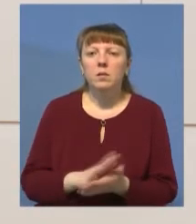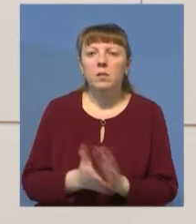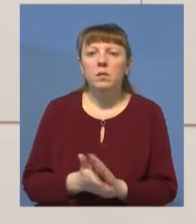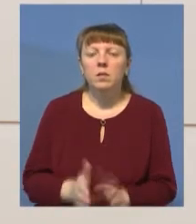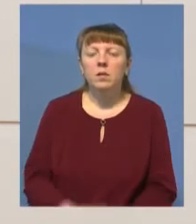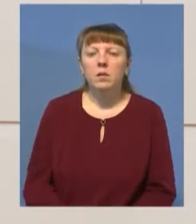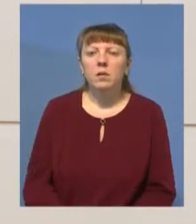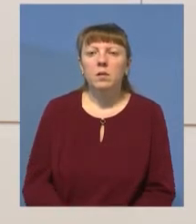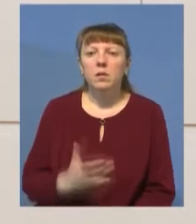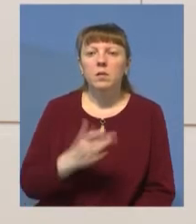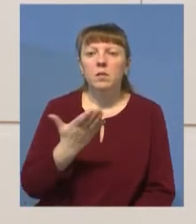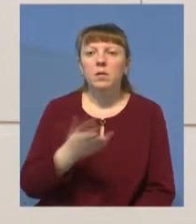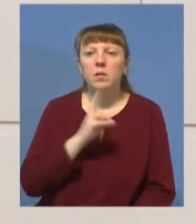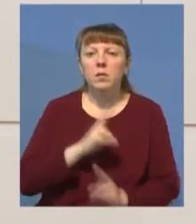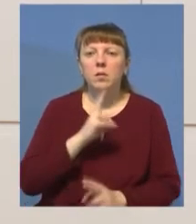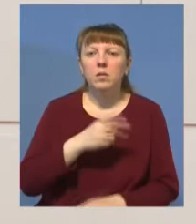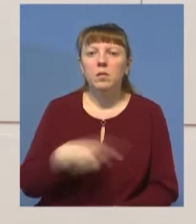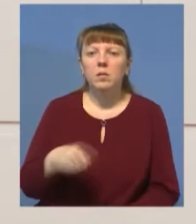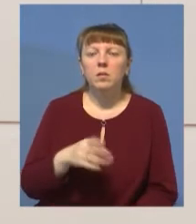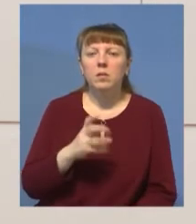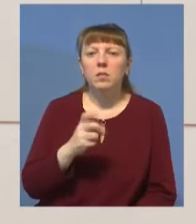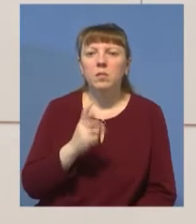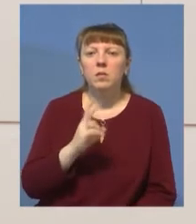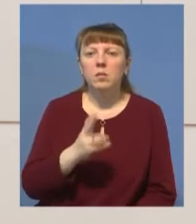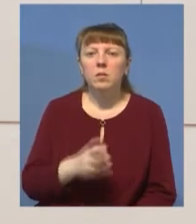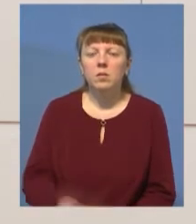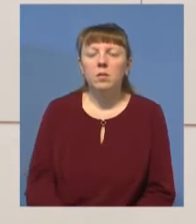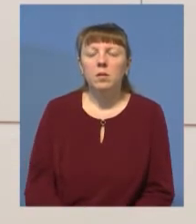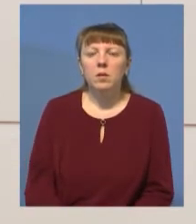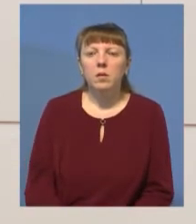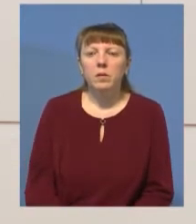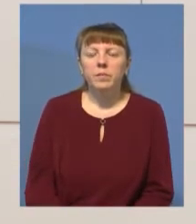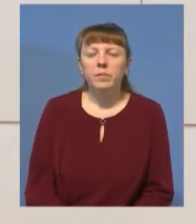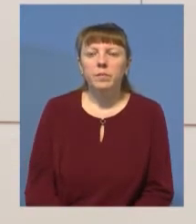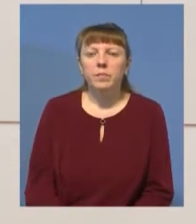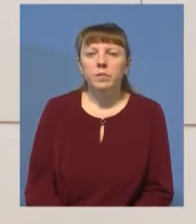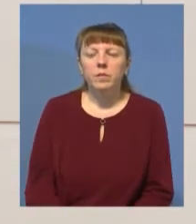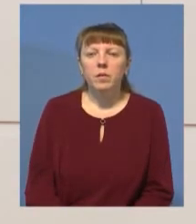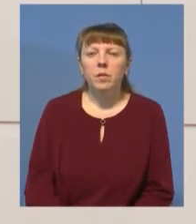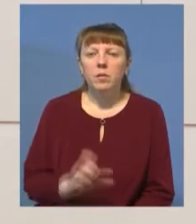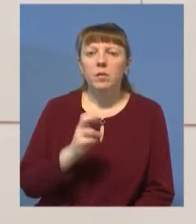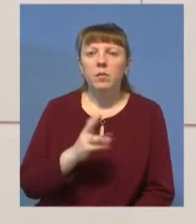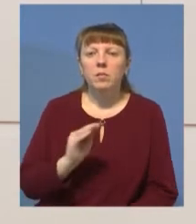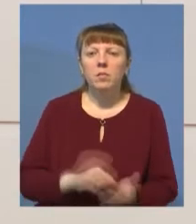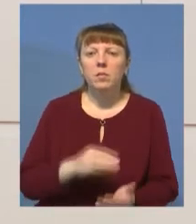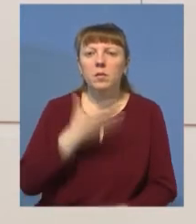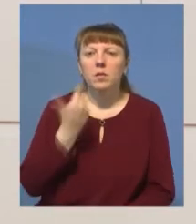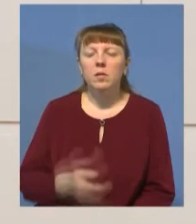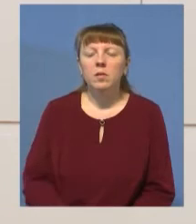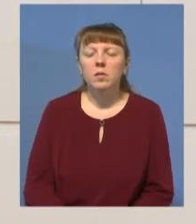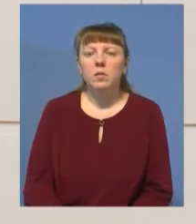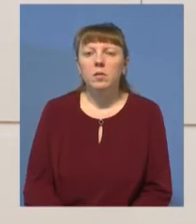право предоставить свои претензии в течение данного гарантийного срока. Если же данный срок не указан по какой-то